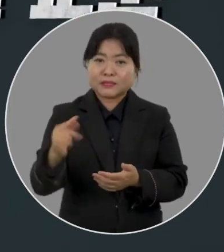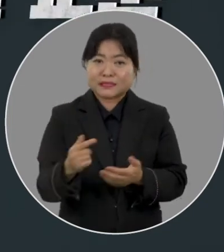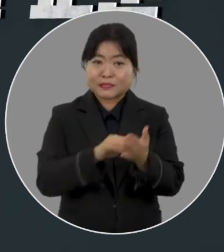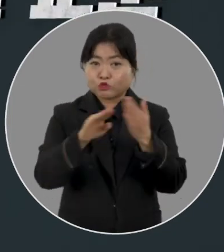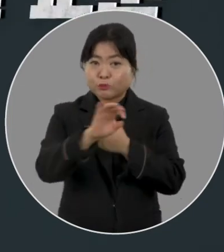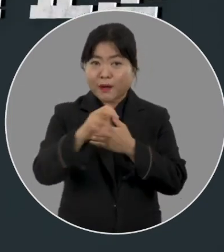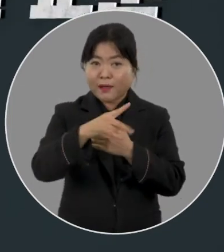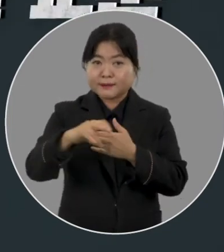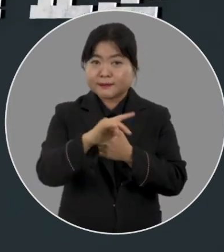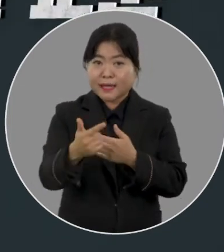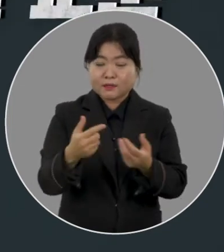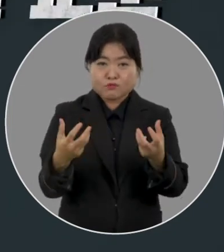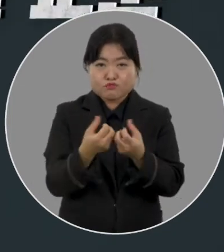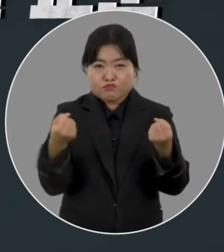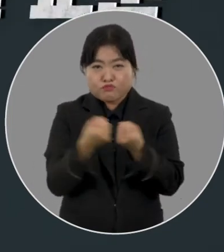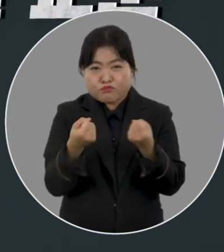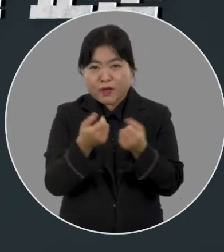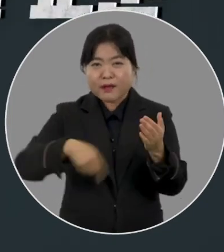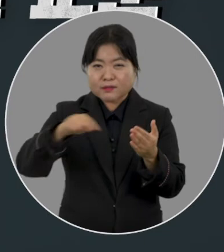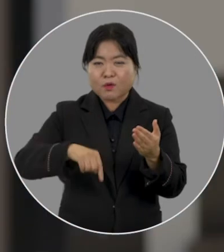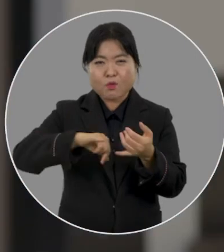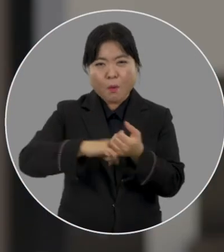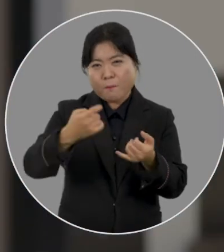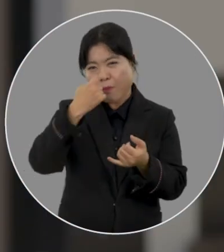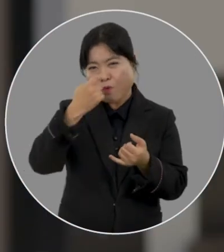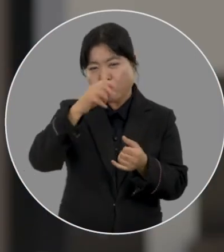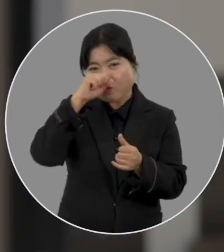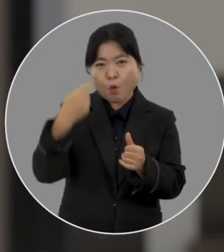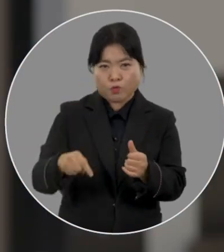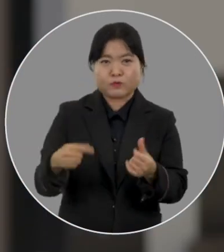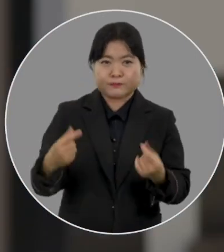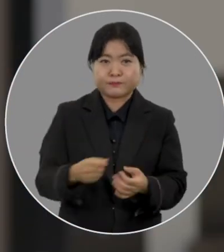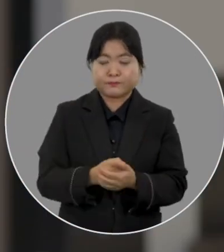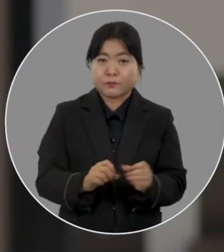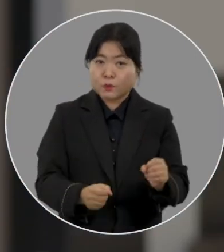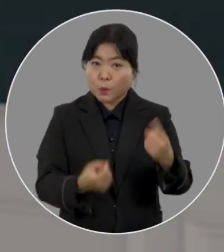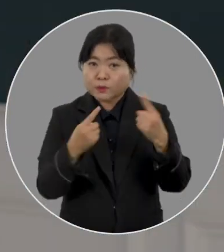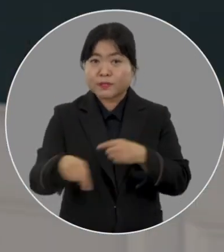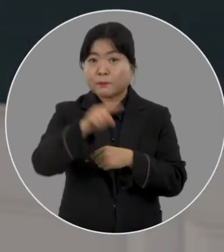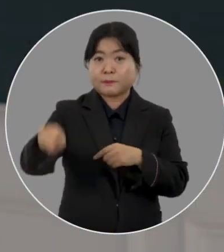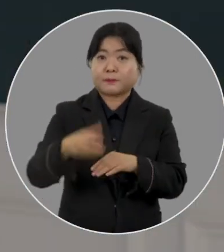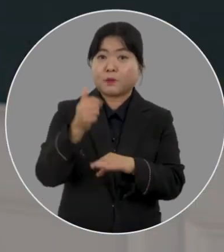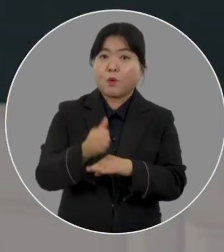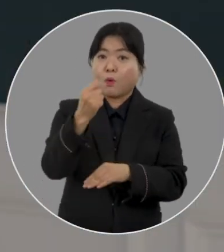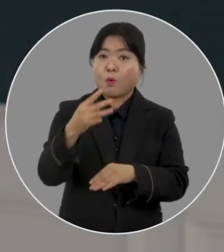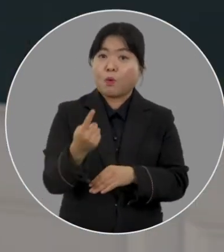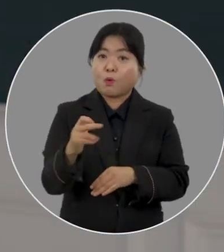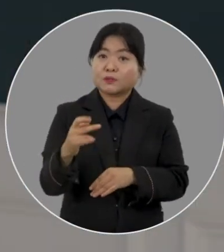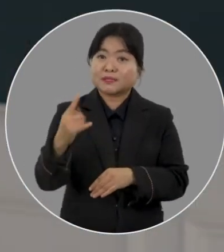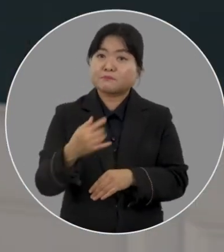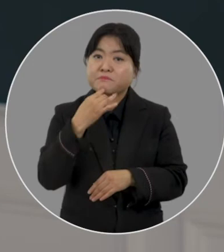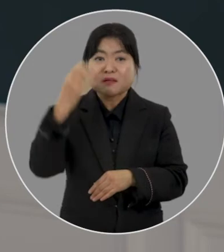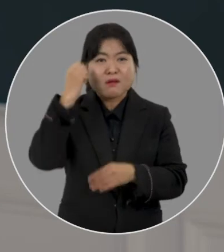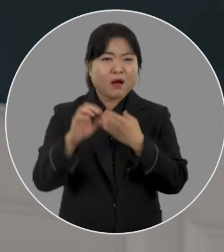분쟁에서 여러분들이 꼭 되새겨야 될 교훈 같습니다. 동시에 마지막으로 여러분들이 홀로코스트만 기억해서는